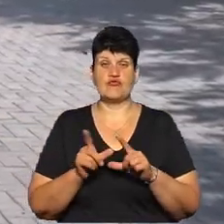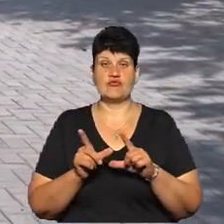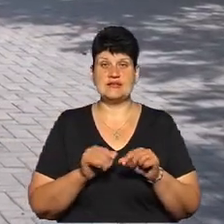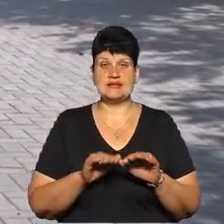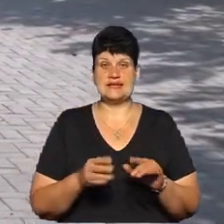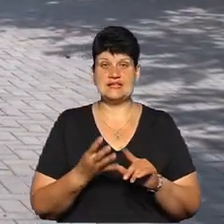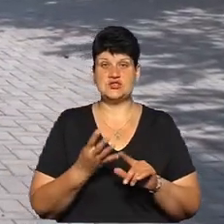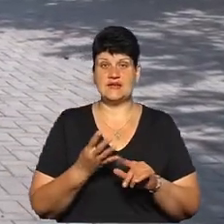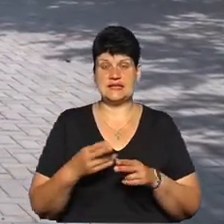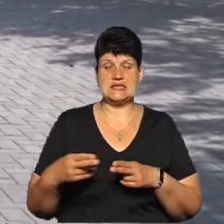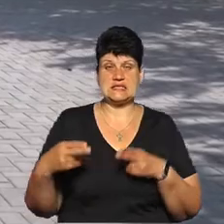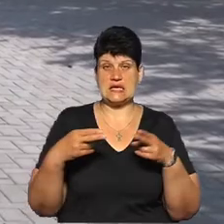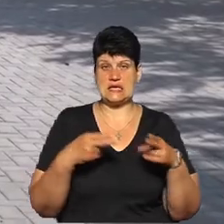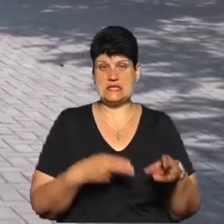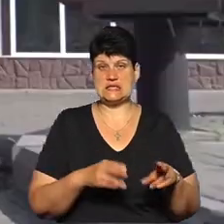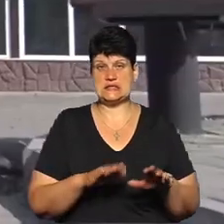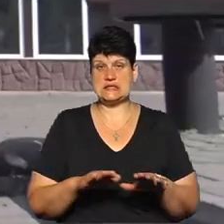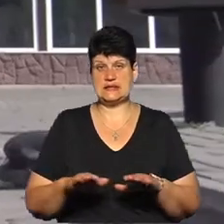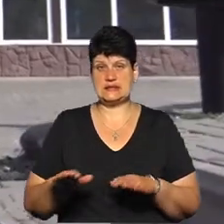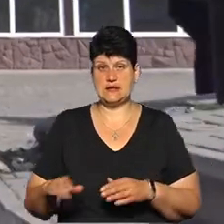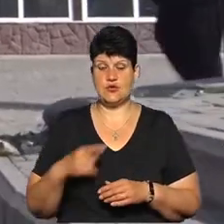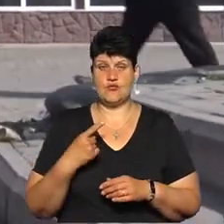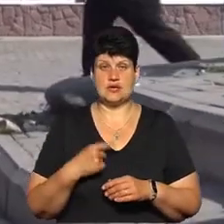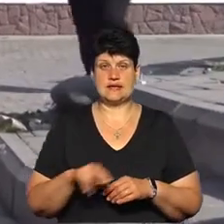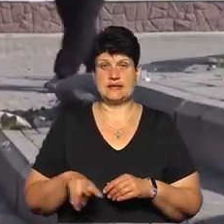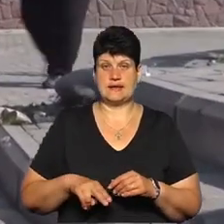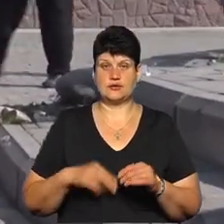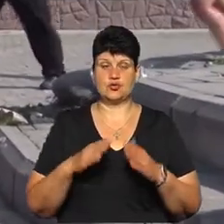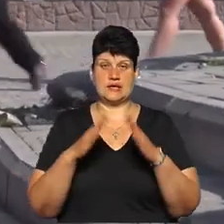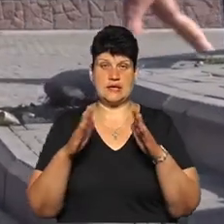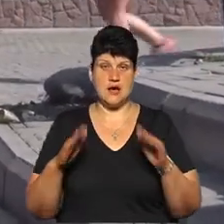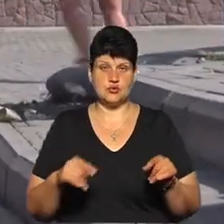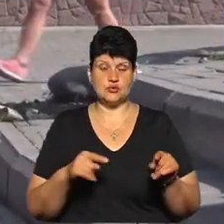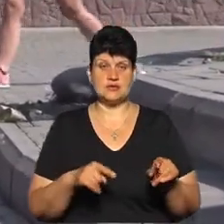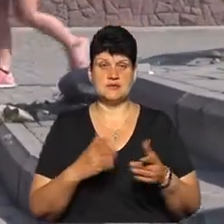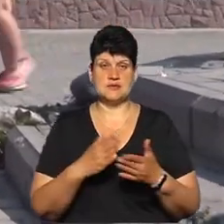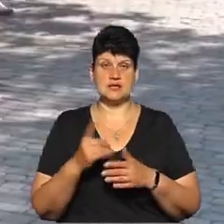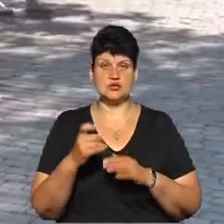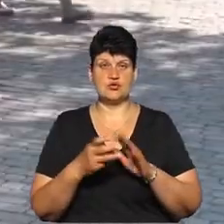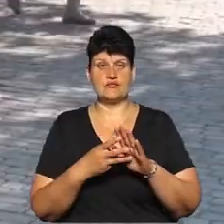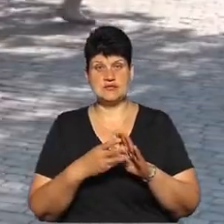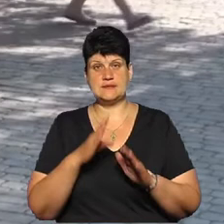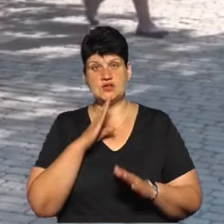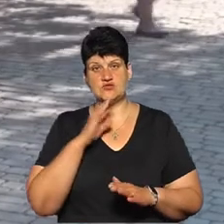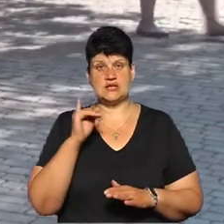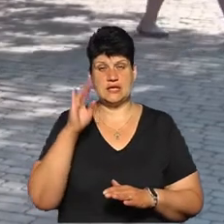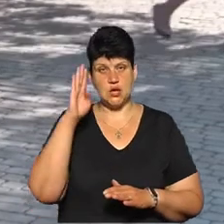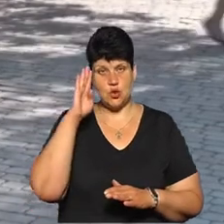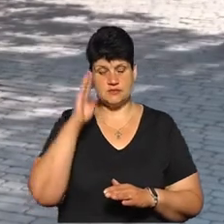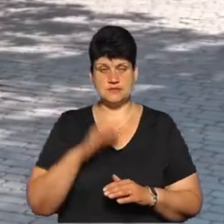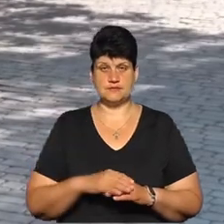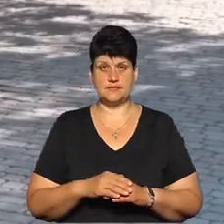заїзд дітей, каже директор табору Богдан Стефанів. Наразі тут перебувають 108 дівчат і хлопців. Більшість – це